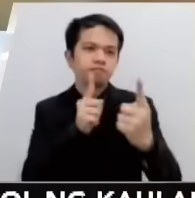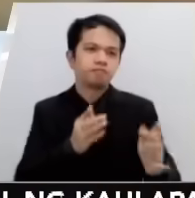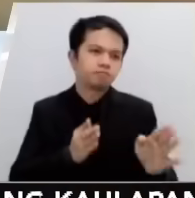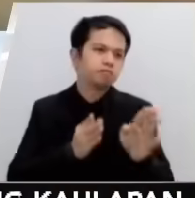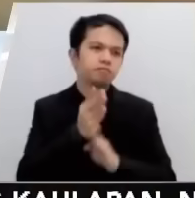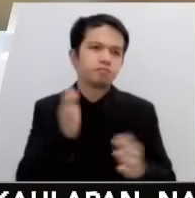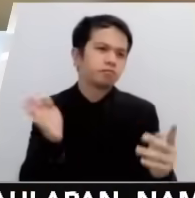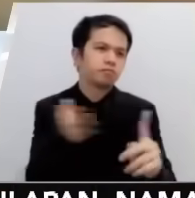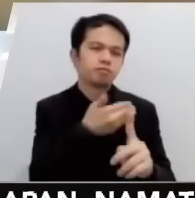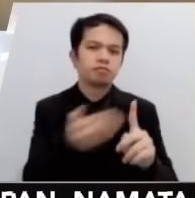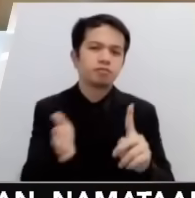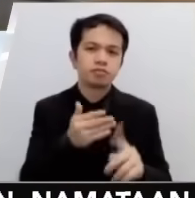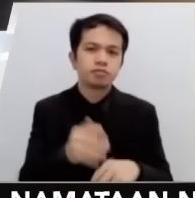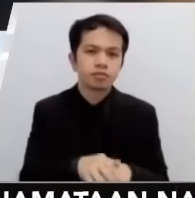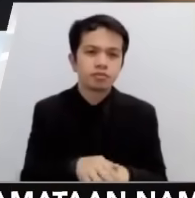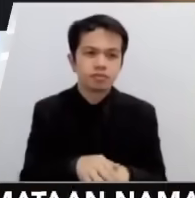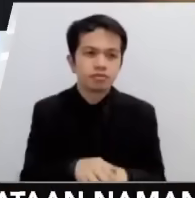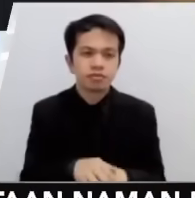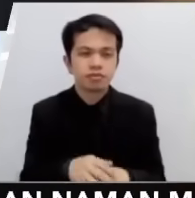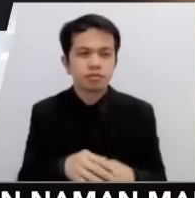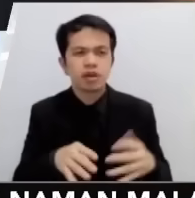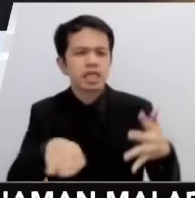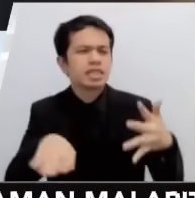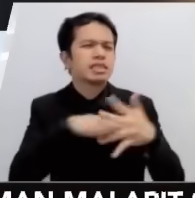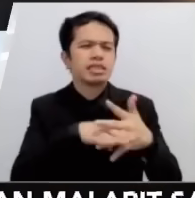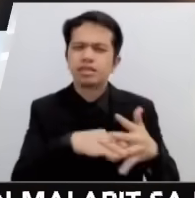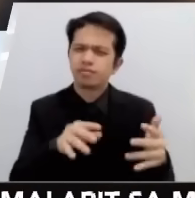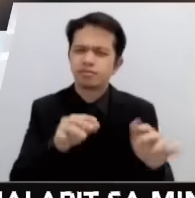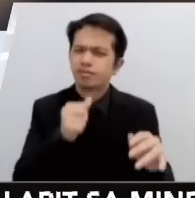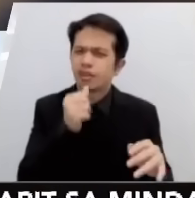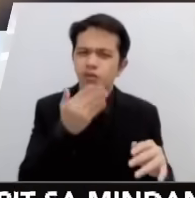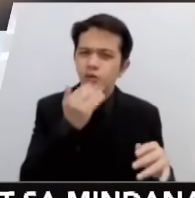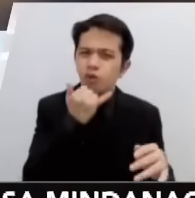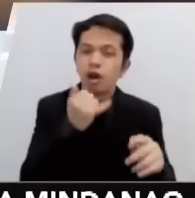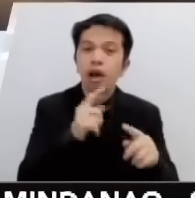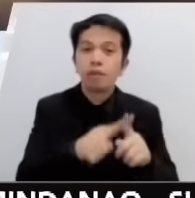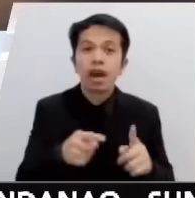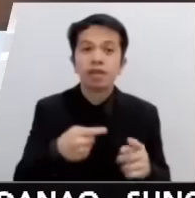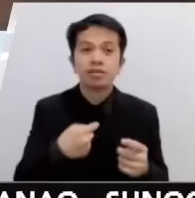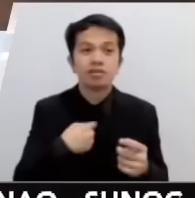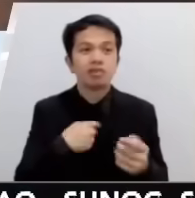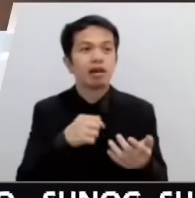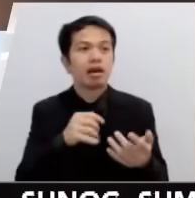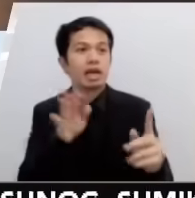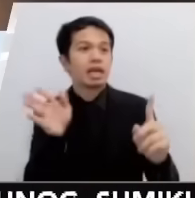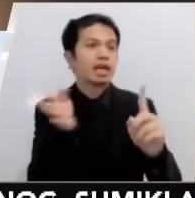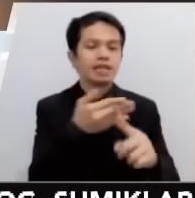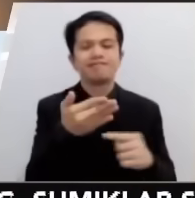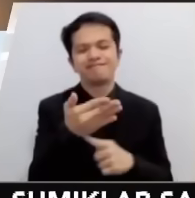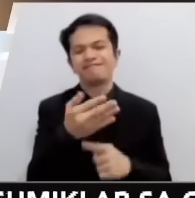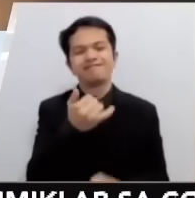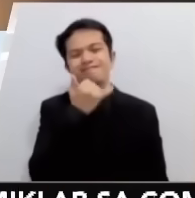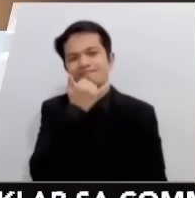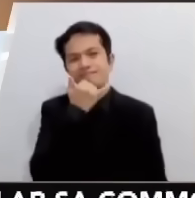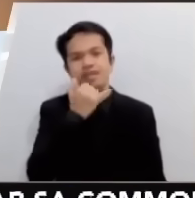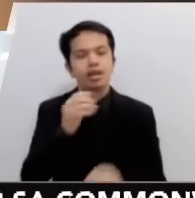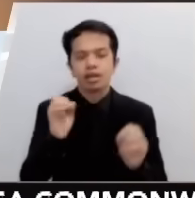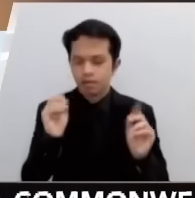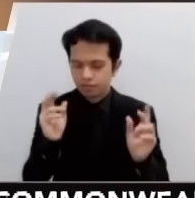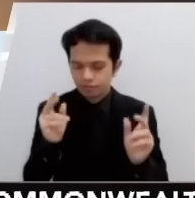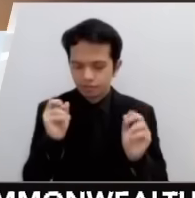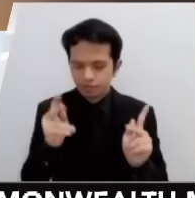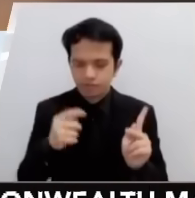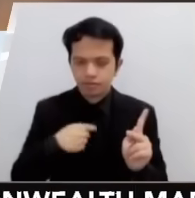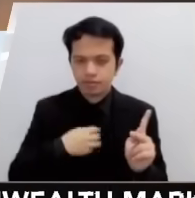ang mag-med ka between the two ang naging solusyon ko doon sa mediation yung mali Sabi ko okay ano ah